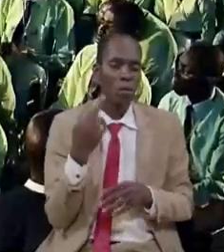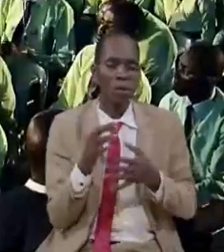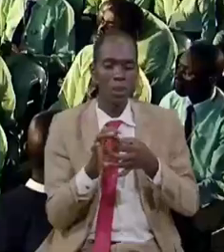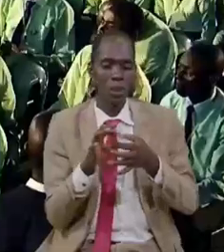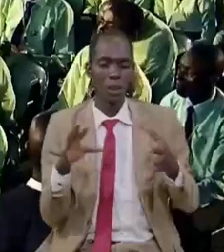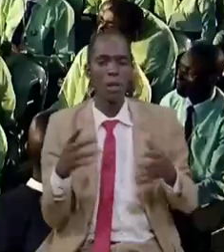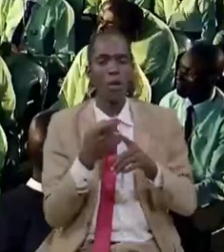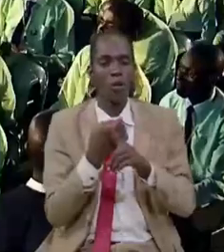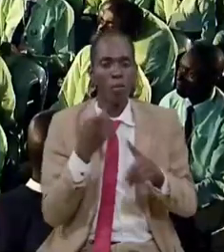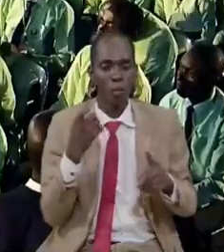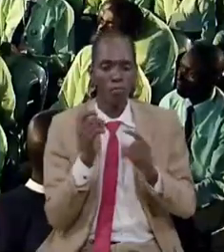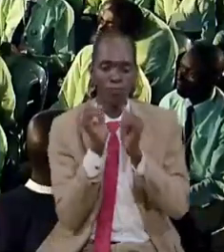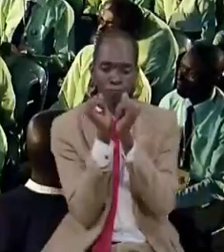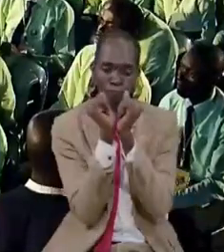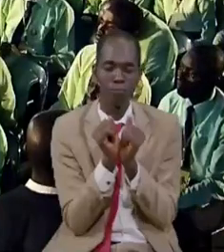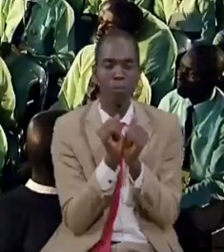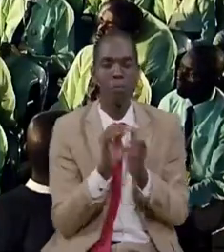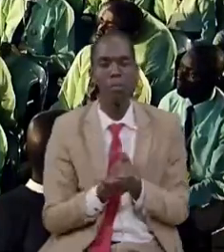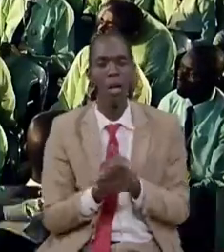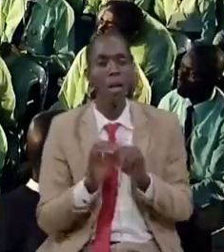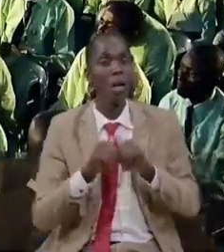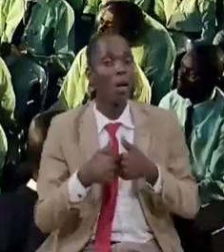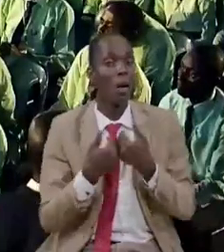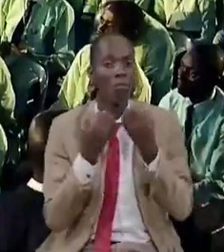Ils étaient libérés de l'esclavage.